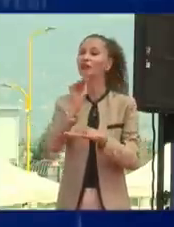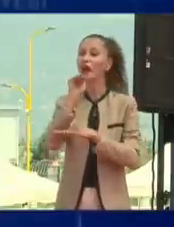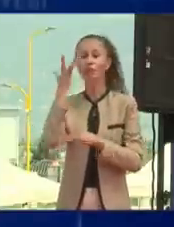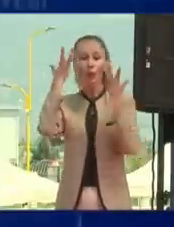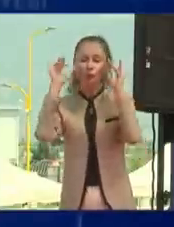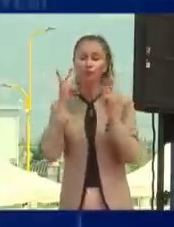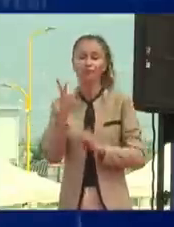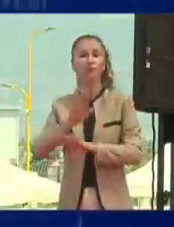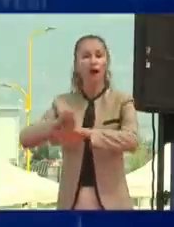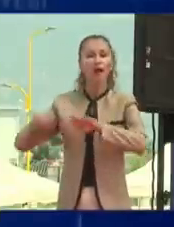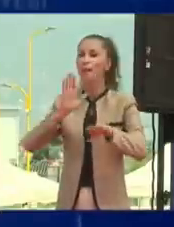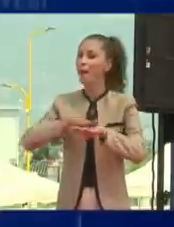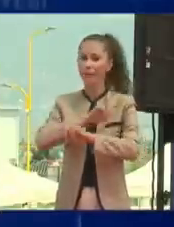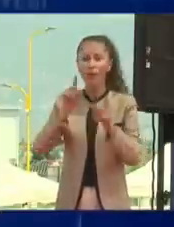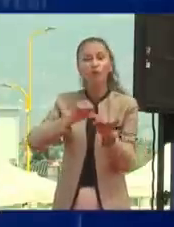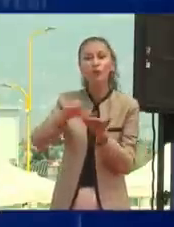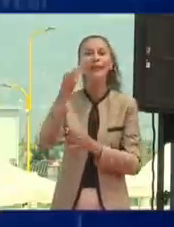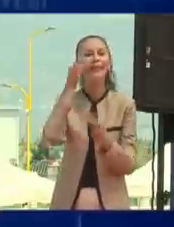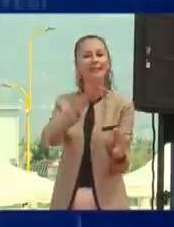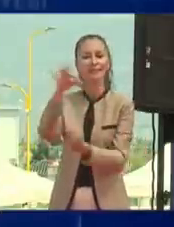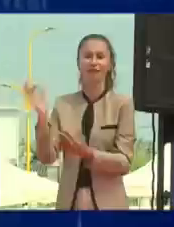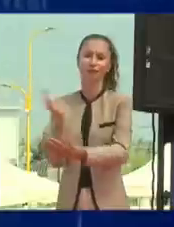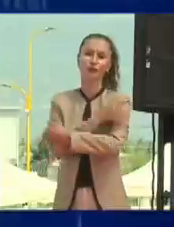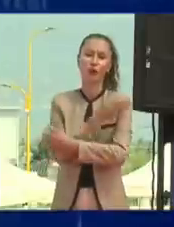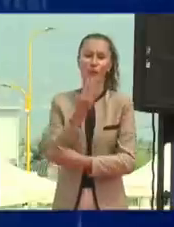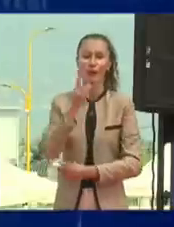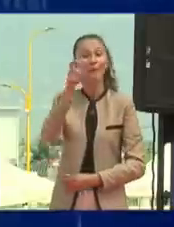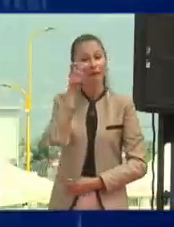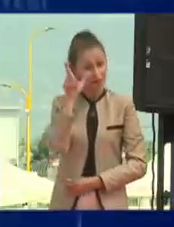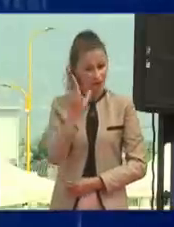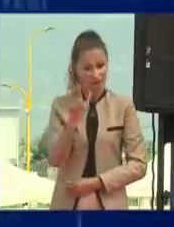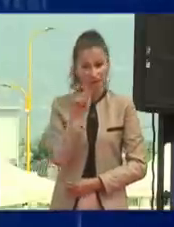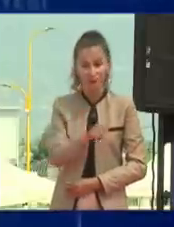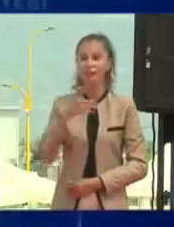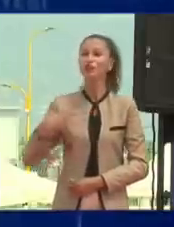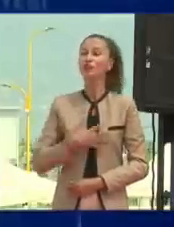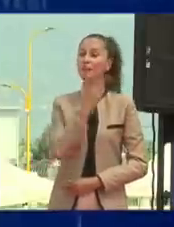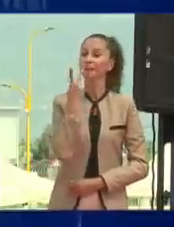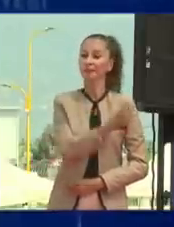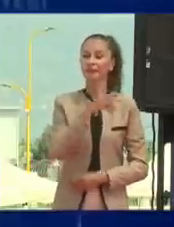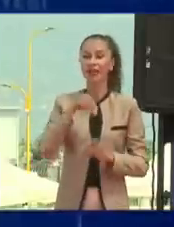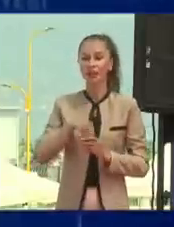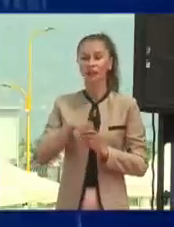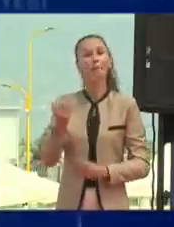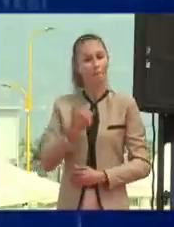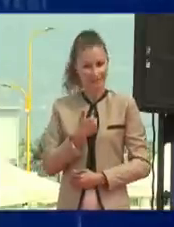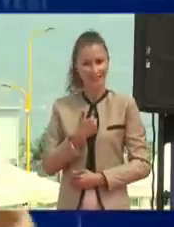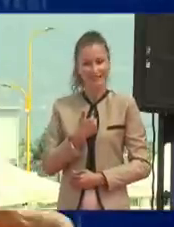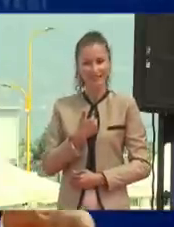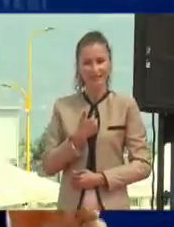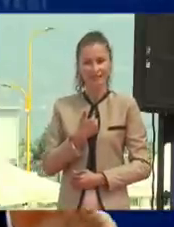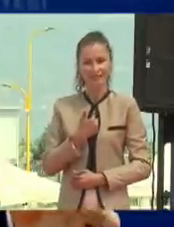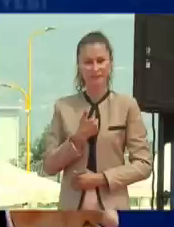ayrımı yapmadan bütün insanları kucaklamalıyız. Dikkat ederseniz Cumhuriyet Halk Partisi olarak biz